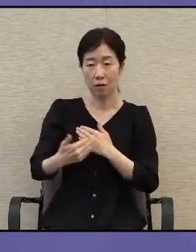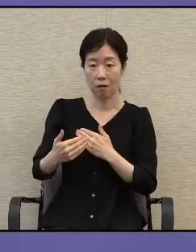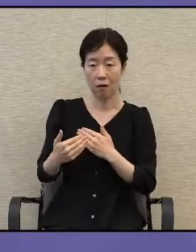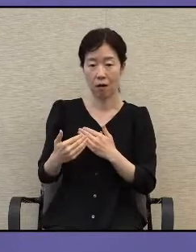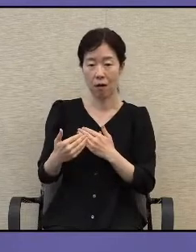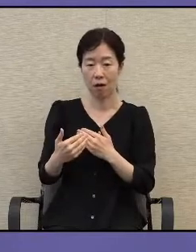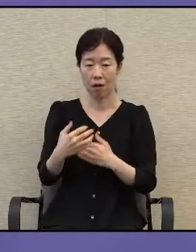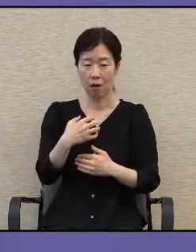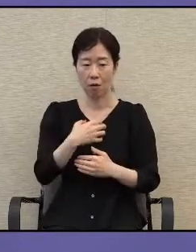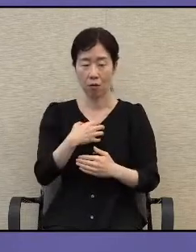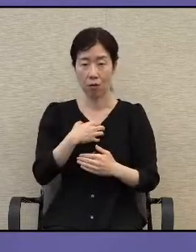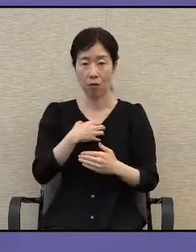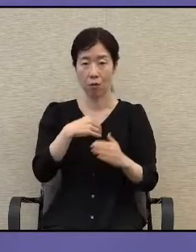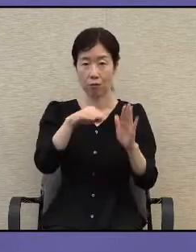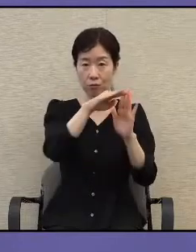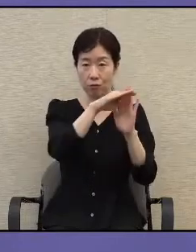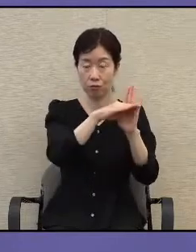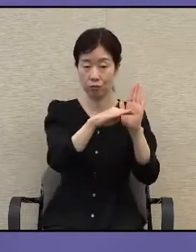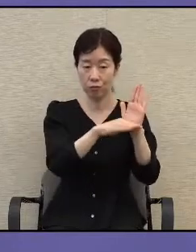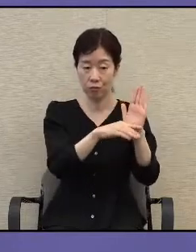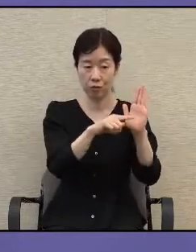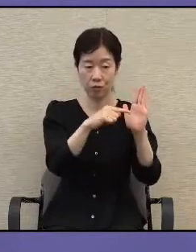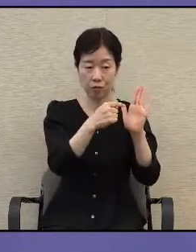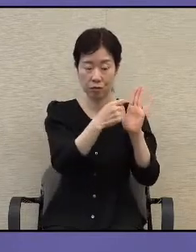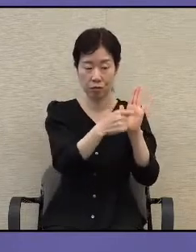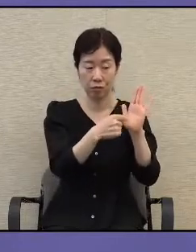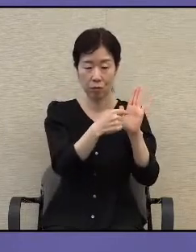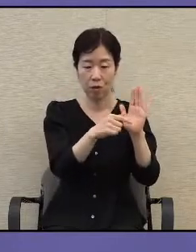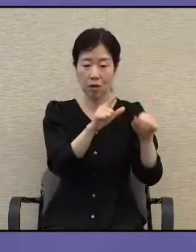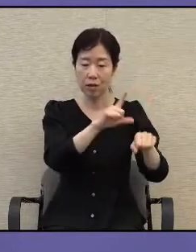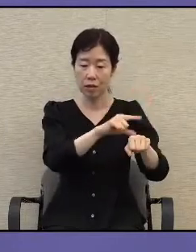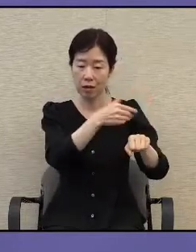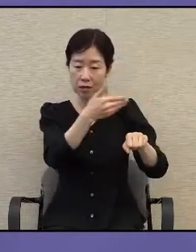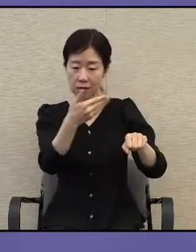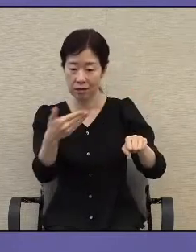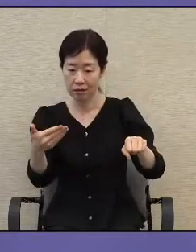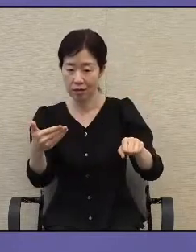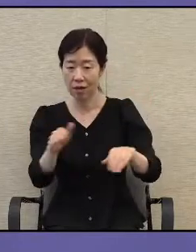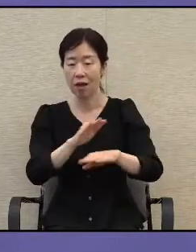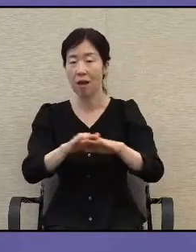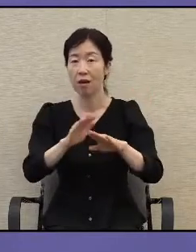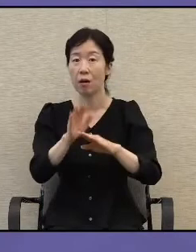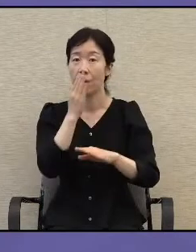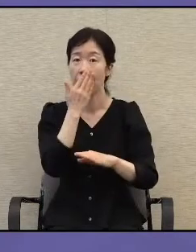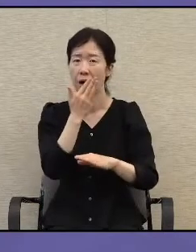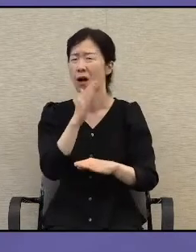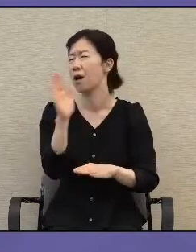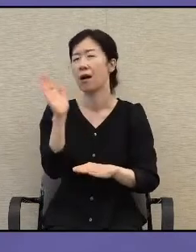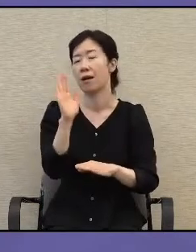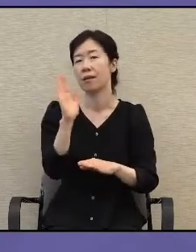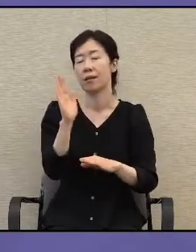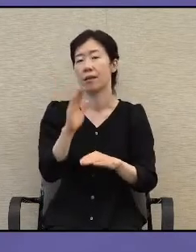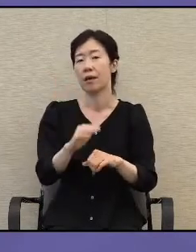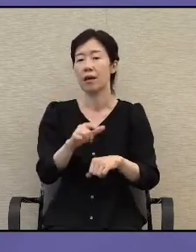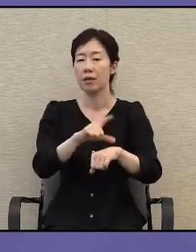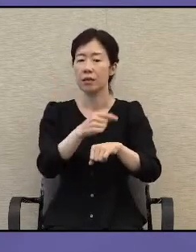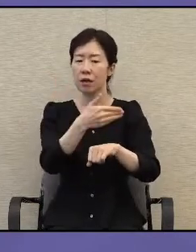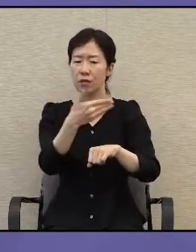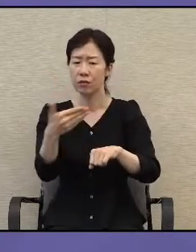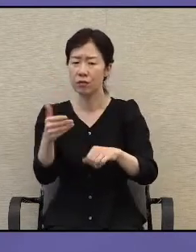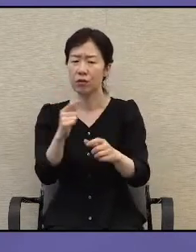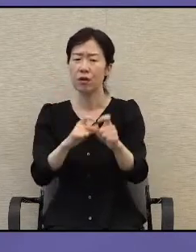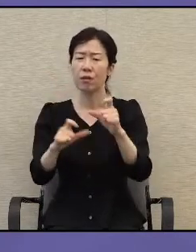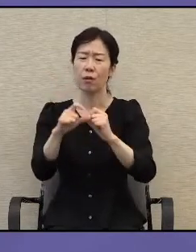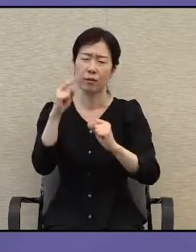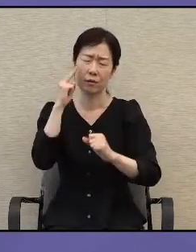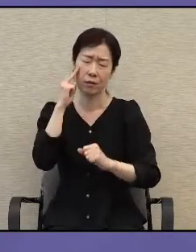연구를 미뤄볼 때 시간이 지난다고 해서 개선되는 것이 아니라 개입을 하지 않을 시에는 오히려 더 악화되는 경향도 있기